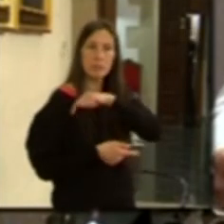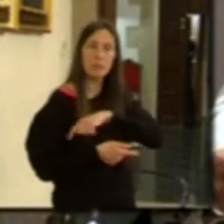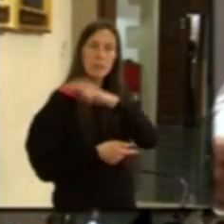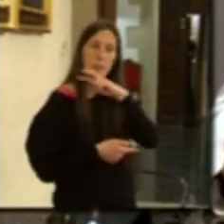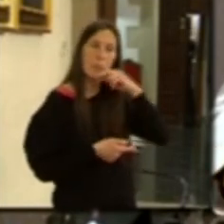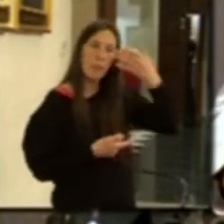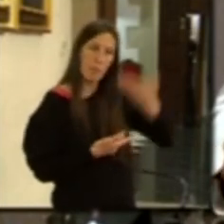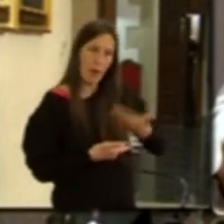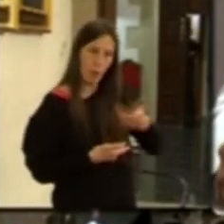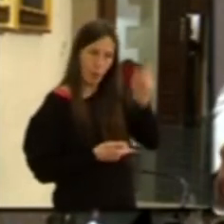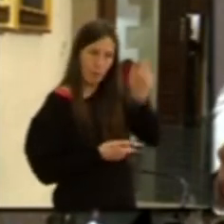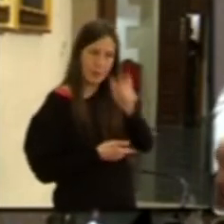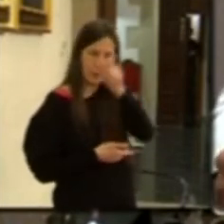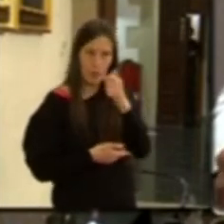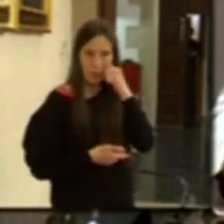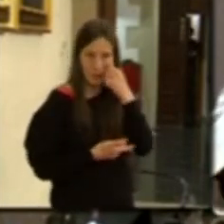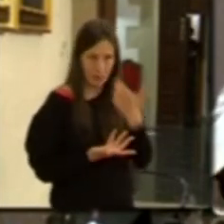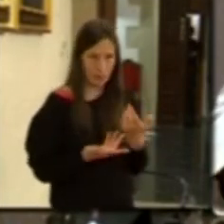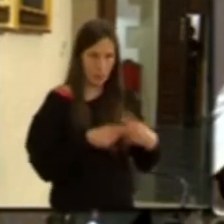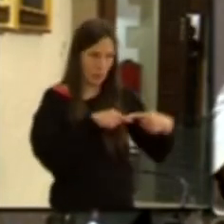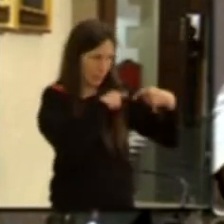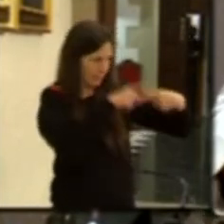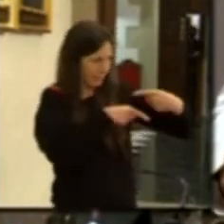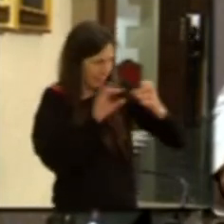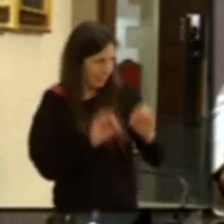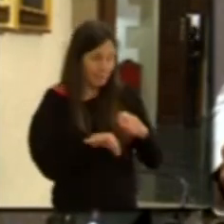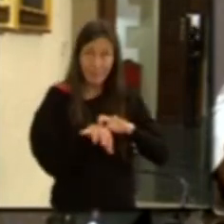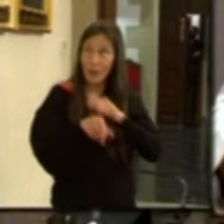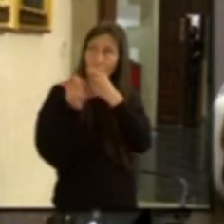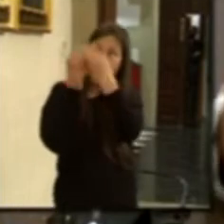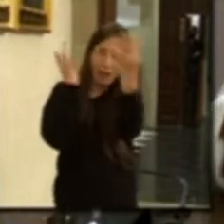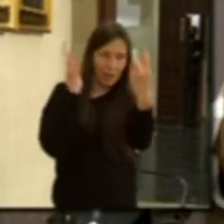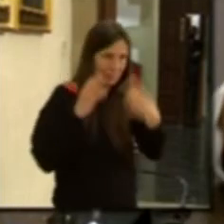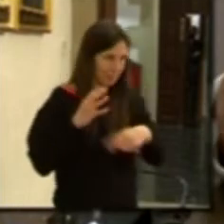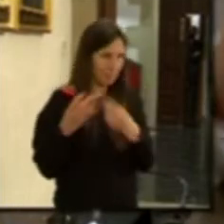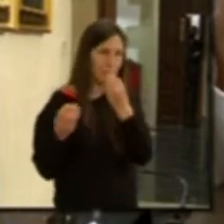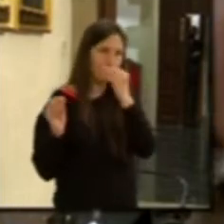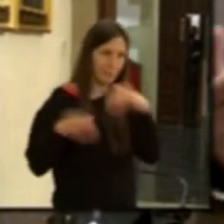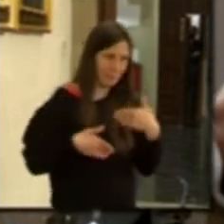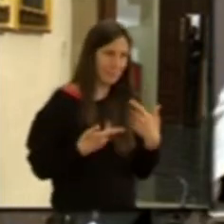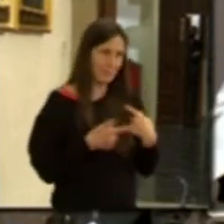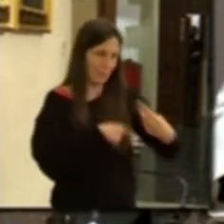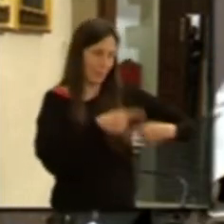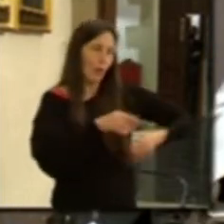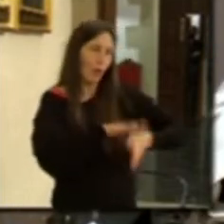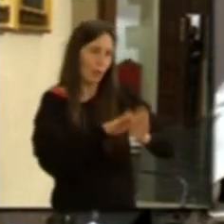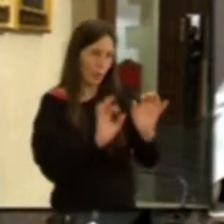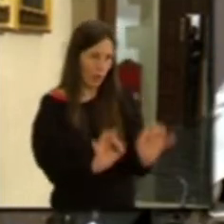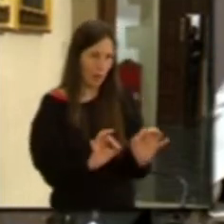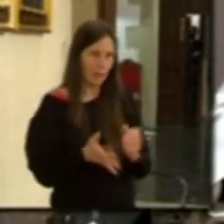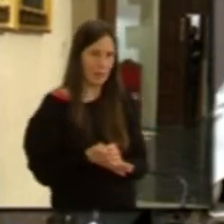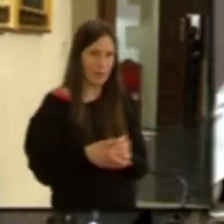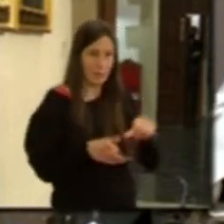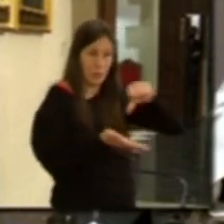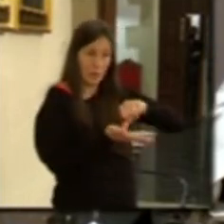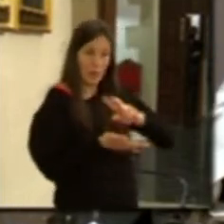les persones, dels qui viuen, perquè nosaltres ens som hereus i el que volem és aquest gran repte que tenim de continuar que en aquesta ciutat de Vic doncs, s'hi